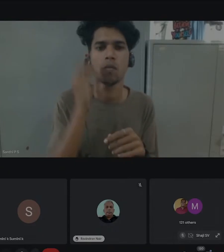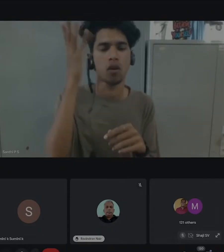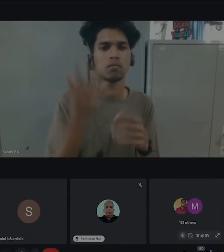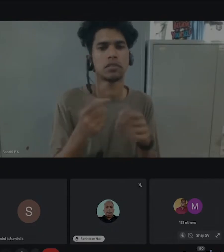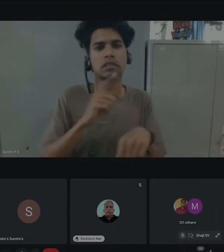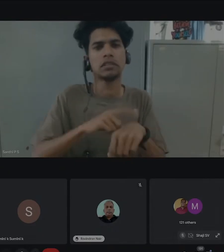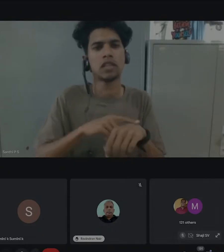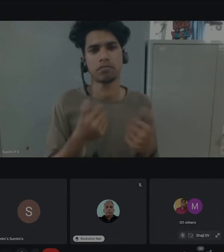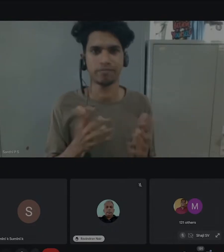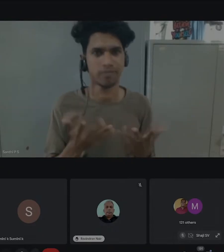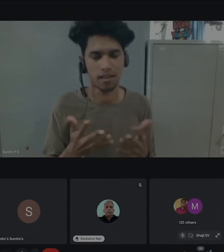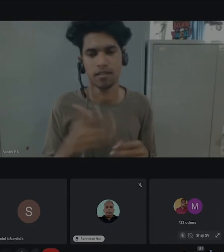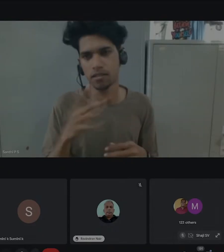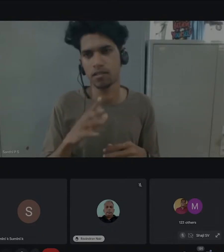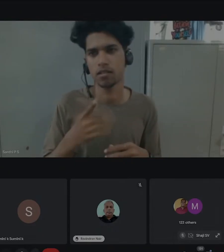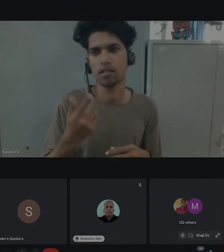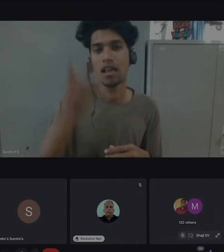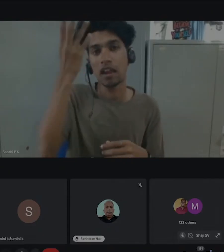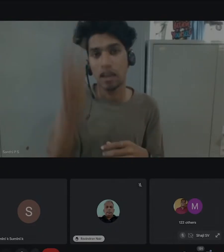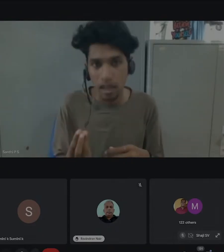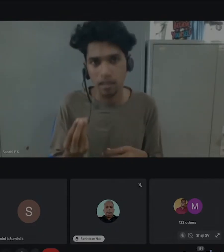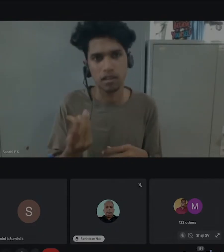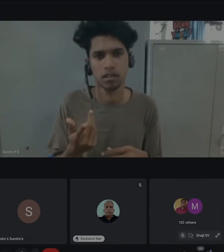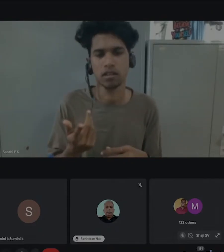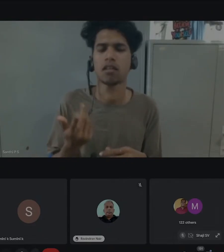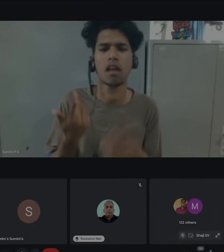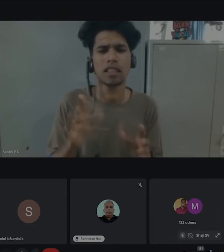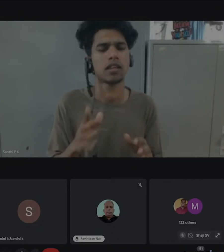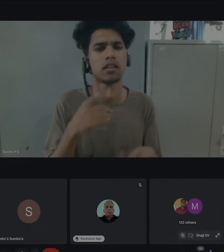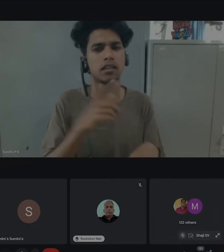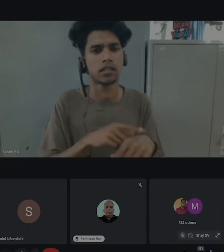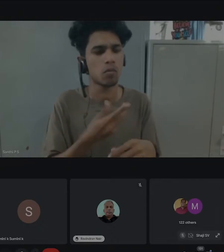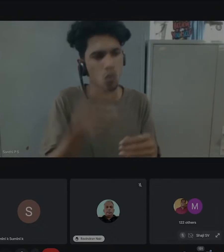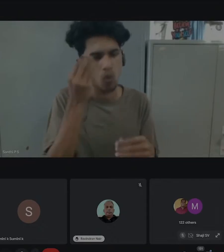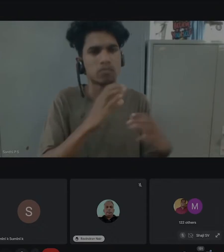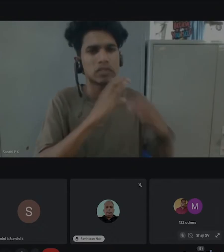ഒരു നേരമെങ്കിലും കുഞ്ഞുമായിട്ട് അങ്ങനെ ഒരു ബന്ധം സ്ഥാപിക്കാൻ നമ്മൾ ശ്രമിക്കണം.